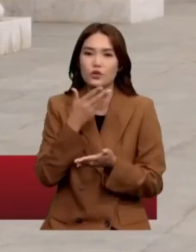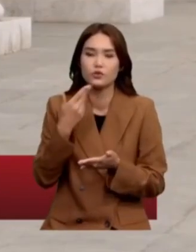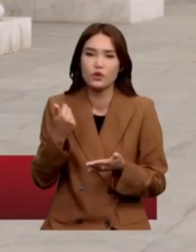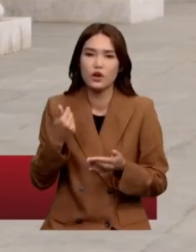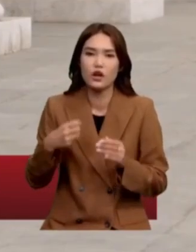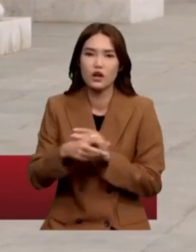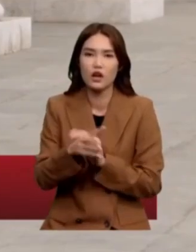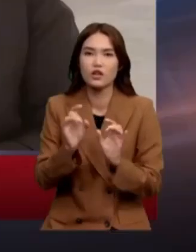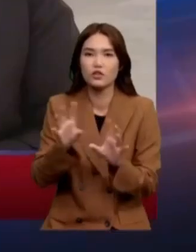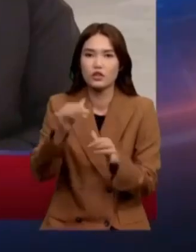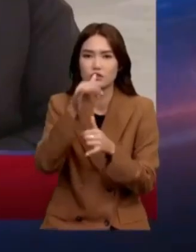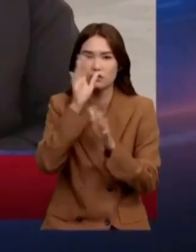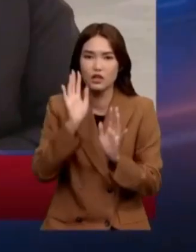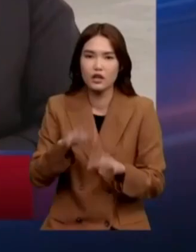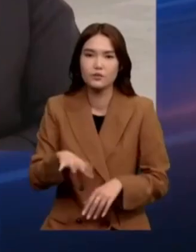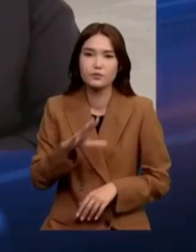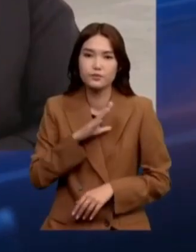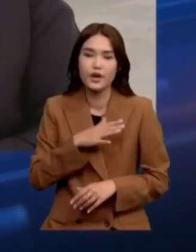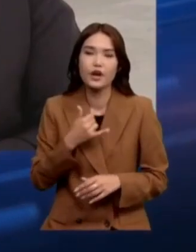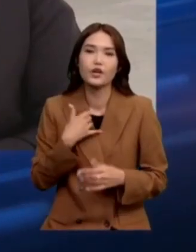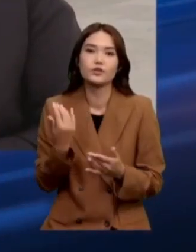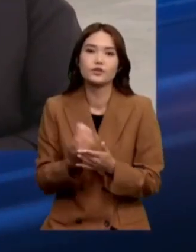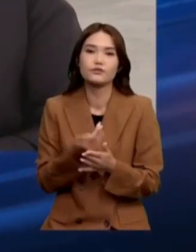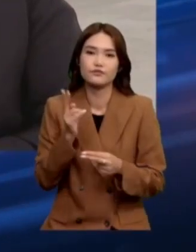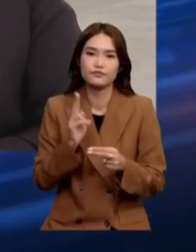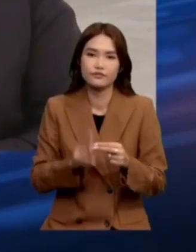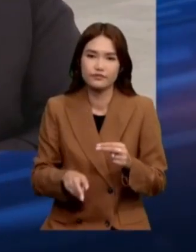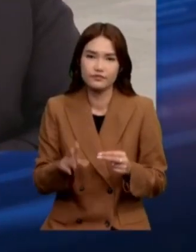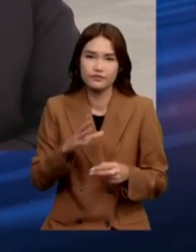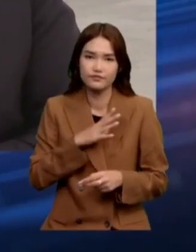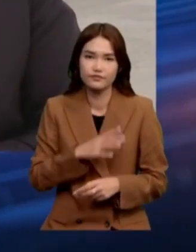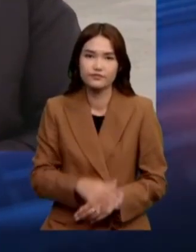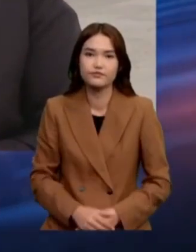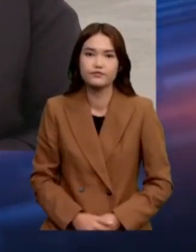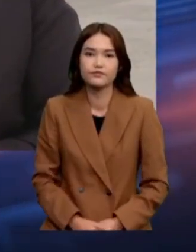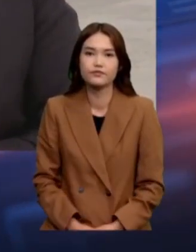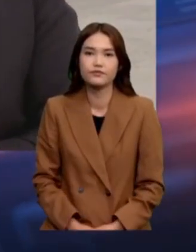кеткенін түсіндіре алмады. Әсел, менде бар ақпарат осы. Рахмет, Гүлназ.